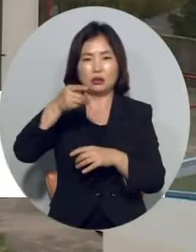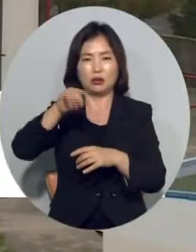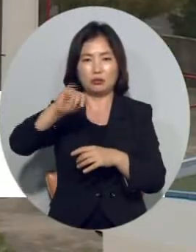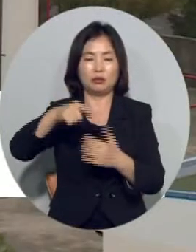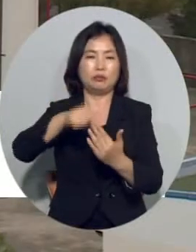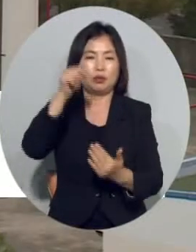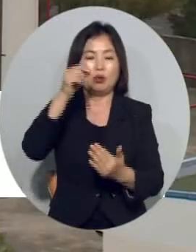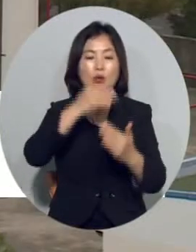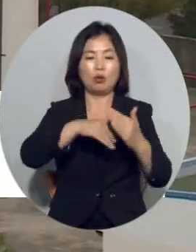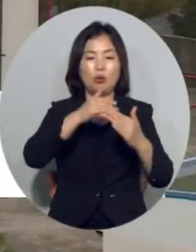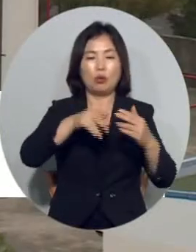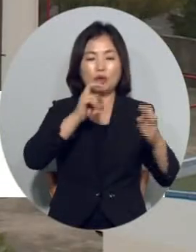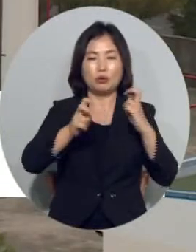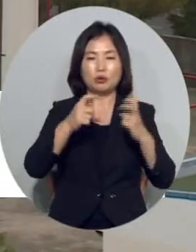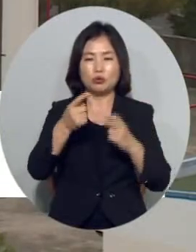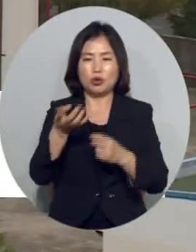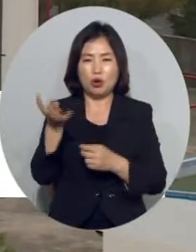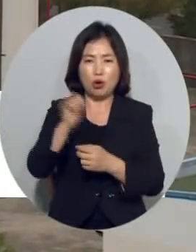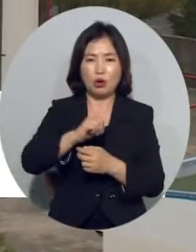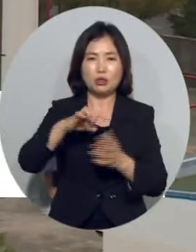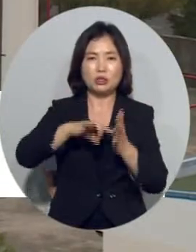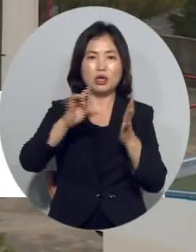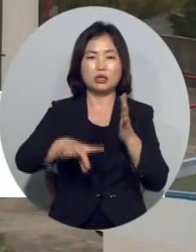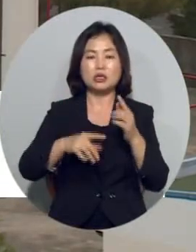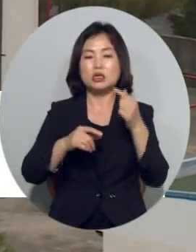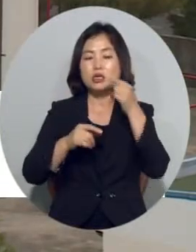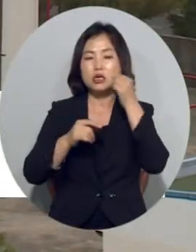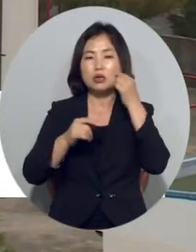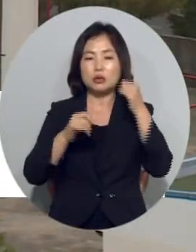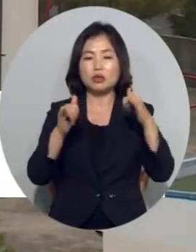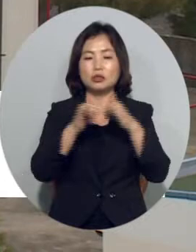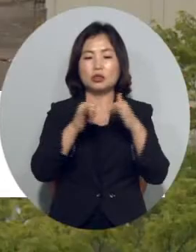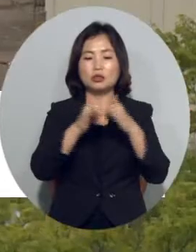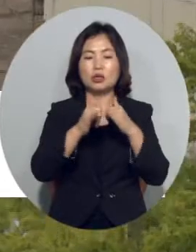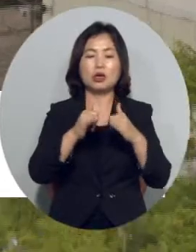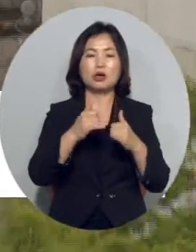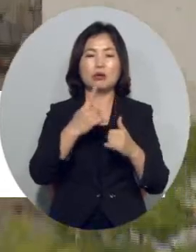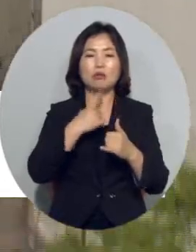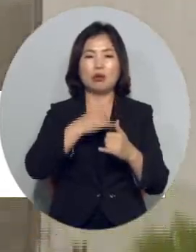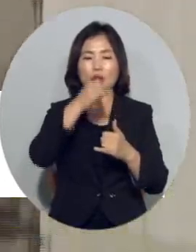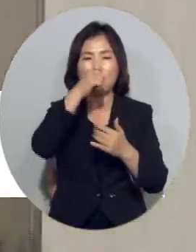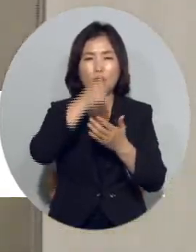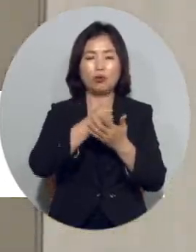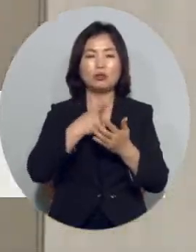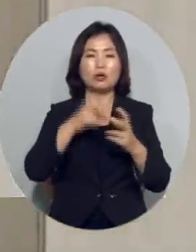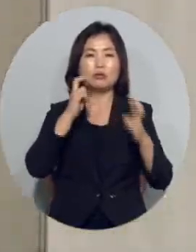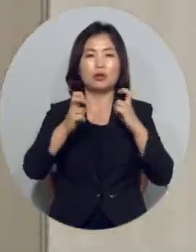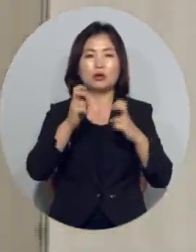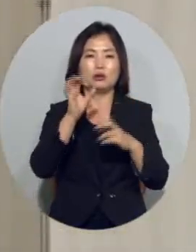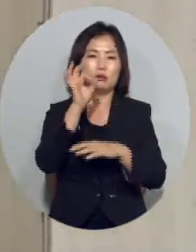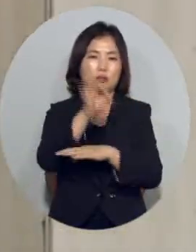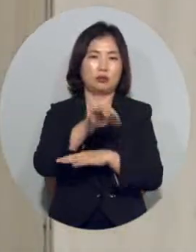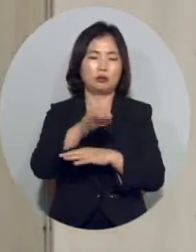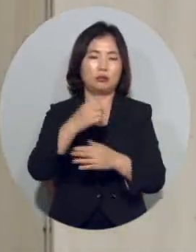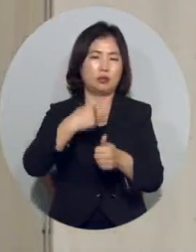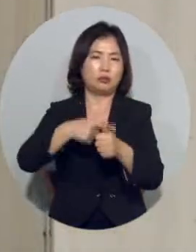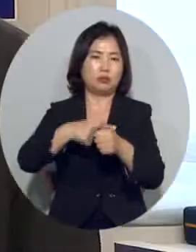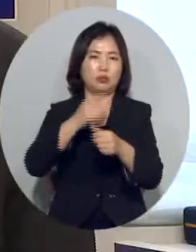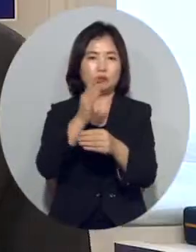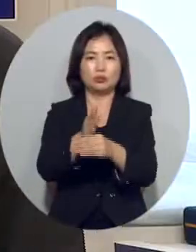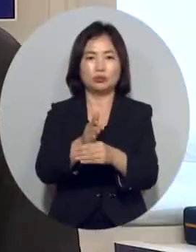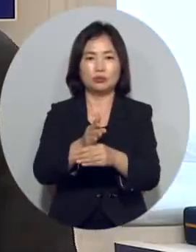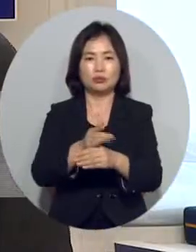공기업이 수천억원의 세금을 일본 전범 기업 제품을 사는 데 썼다 는 비판을 받고 있습니다